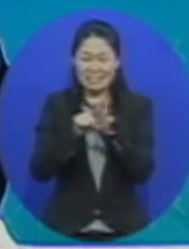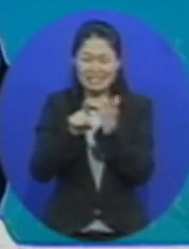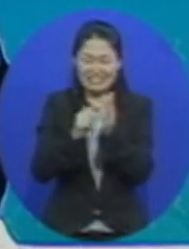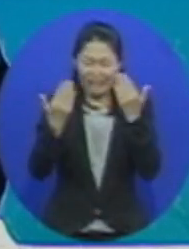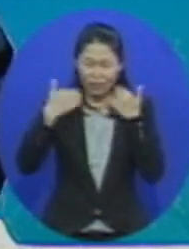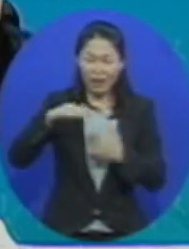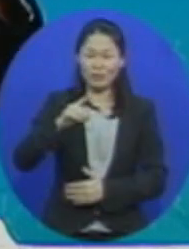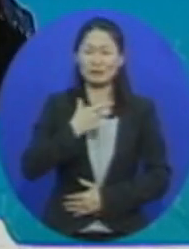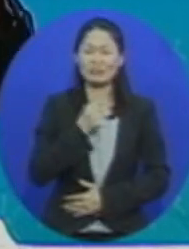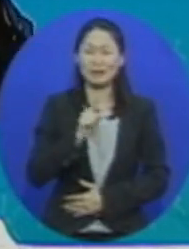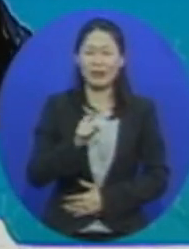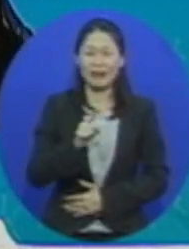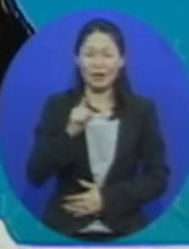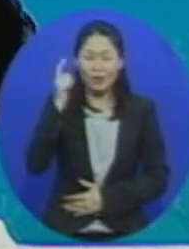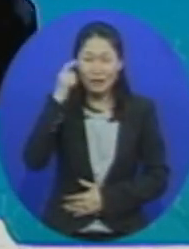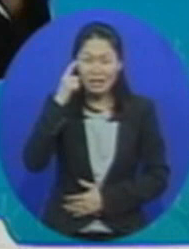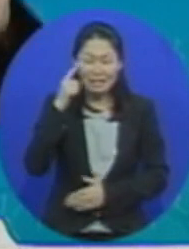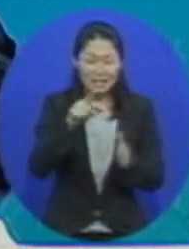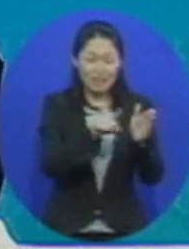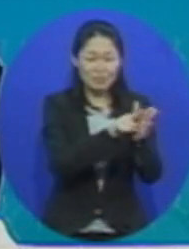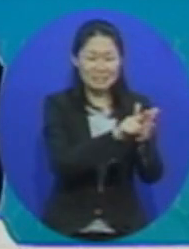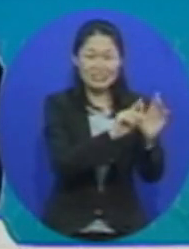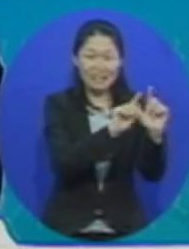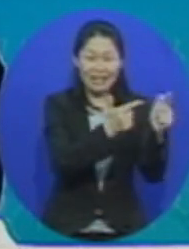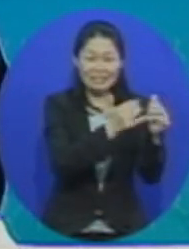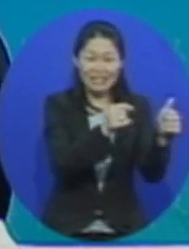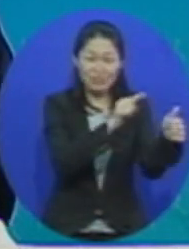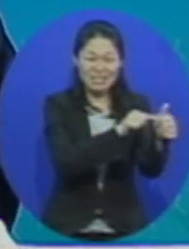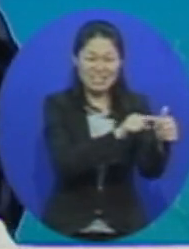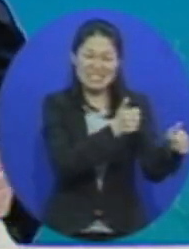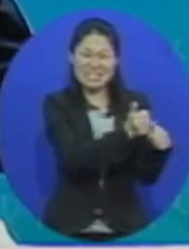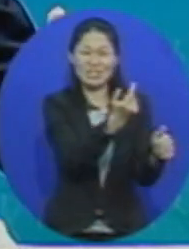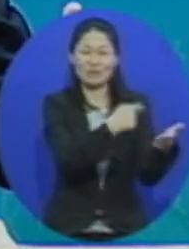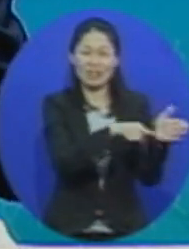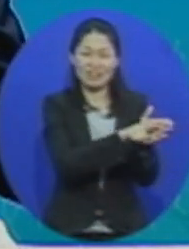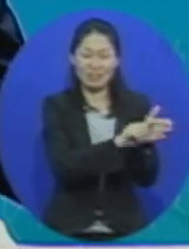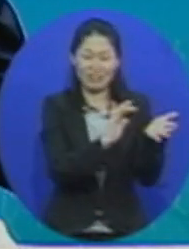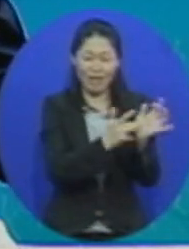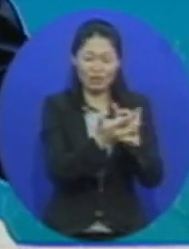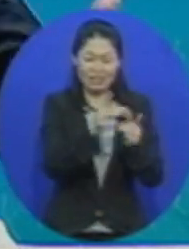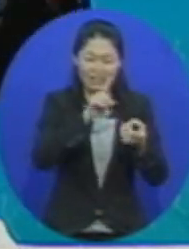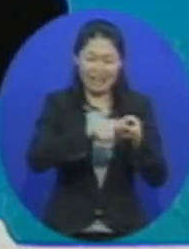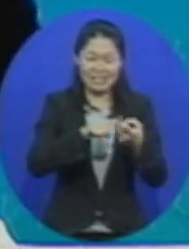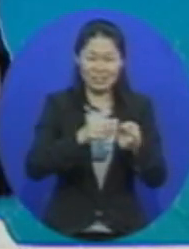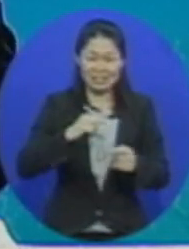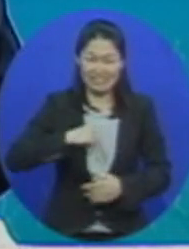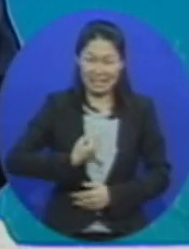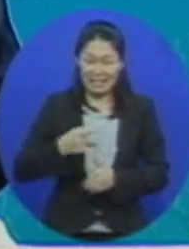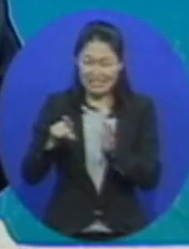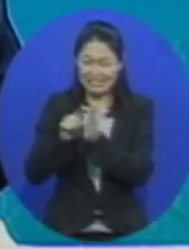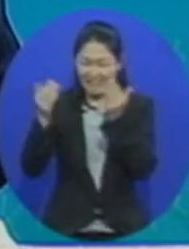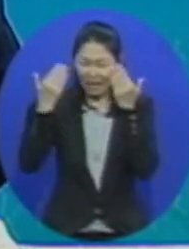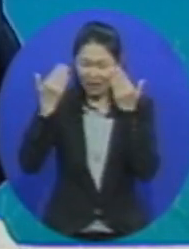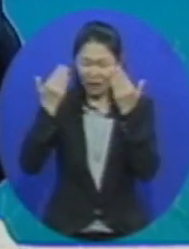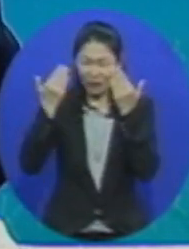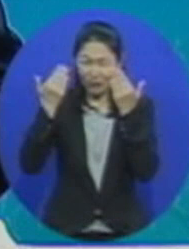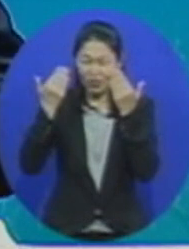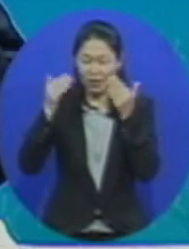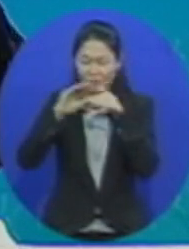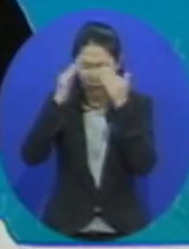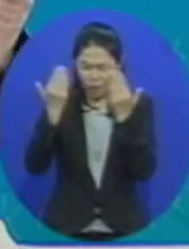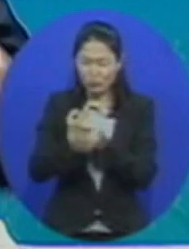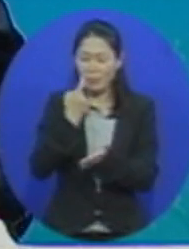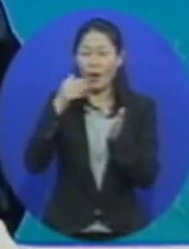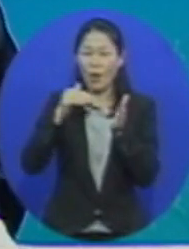때요 그사람한테 이익이 위해서 예수에 대해서 자기가 신학교에서 다 제대로 배워 가지고